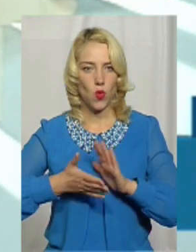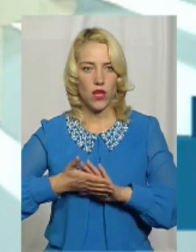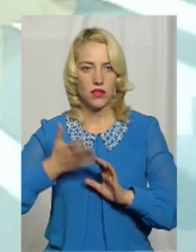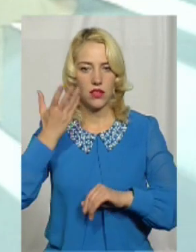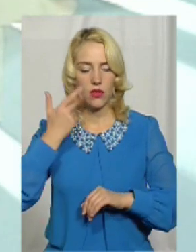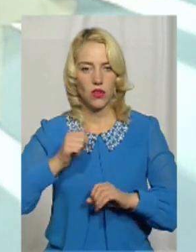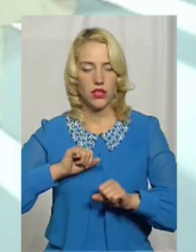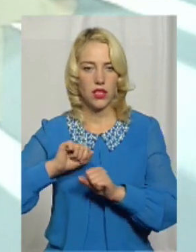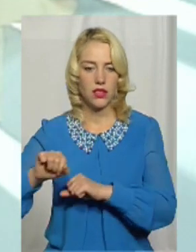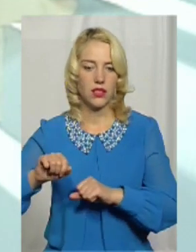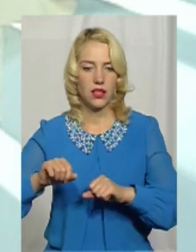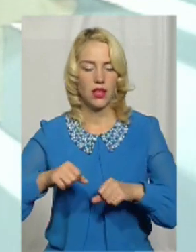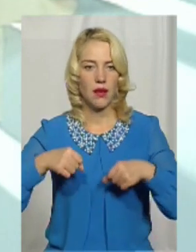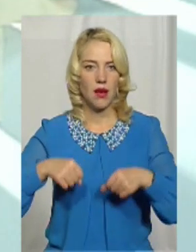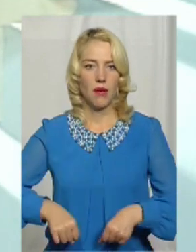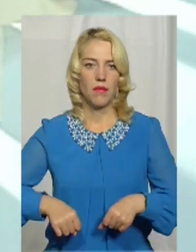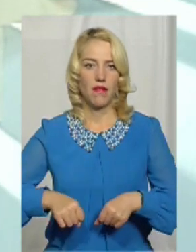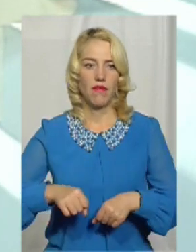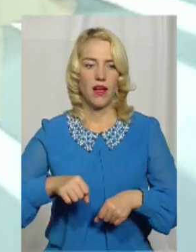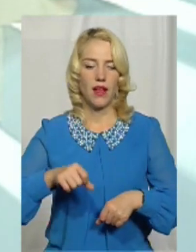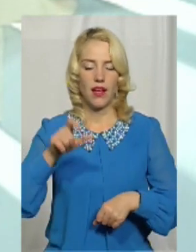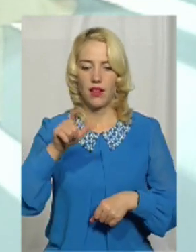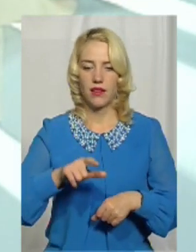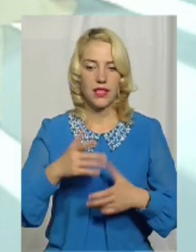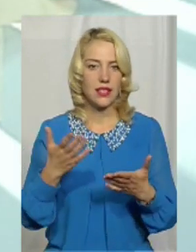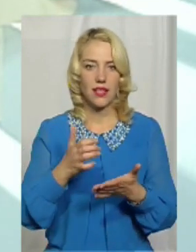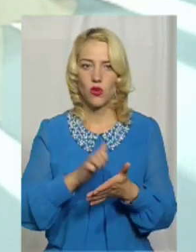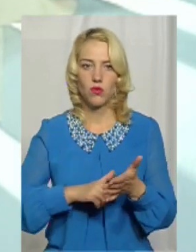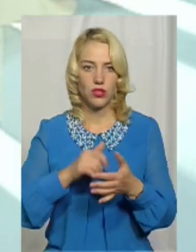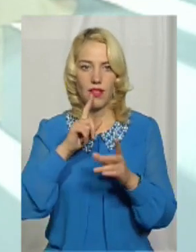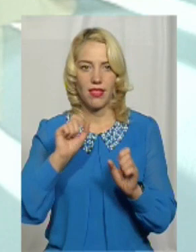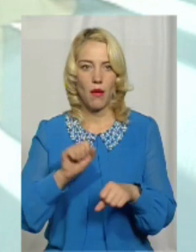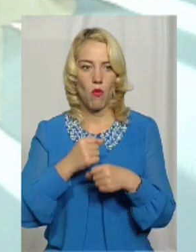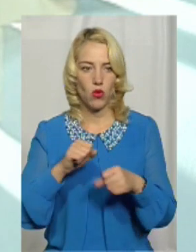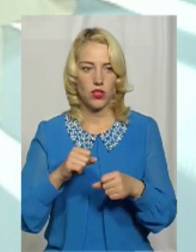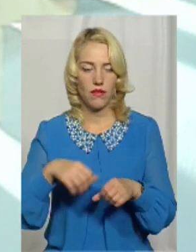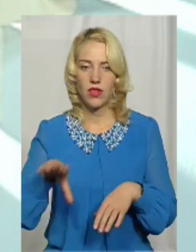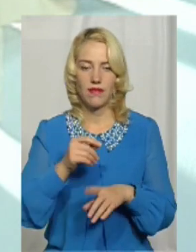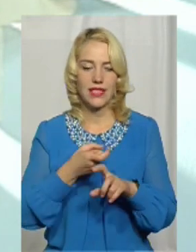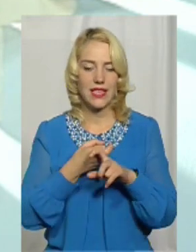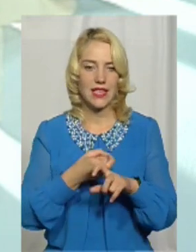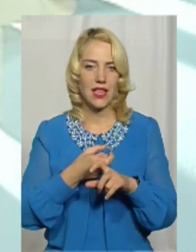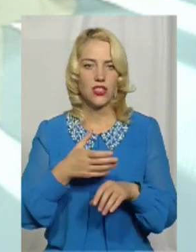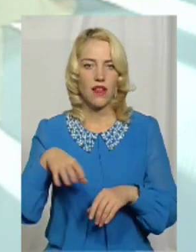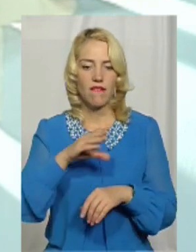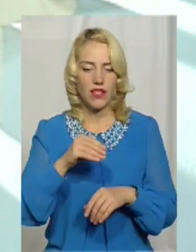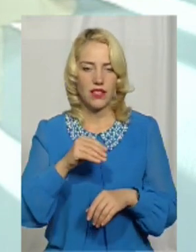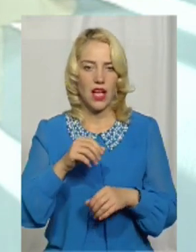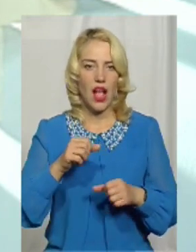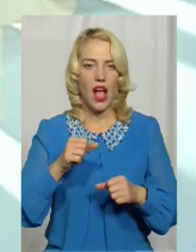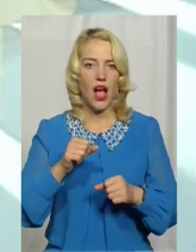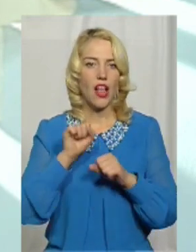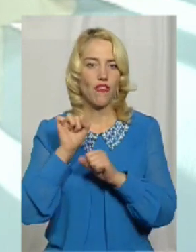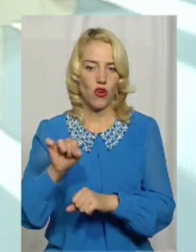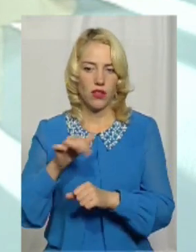де захистити права клієнта з якихось причин неможливо. Скажімо, не все ж залежить від адвоката, багато залежить